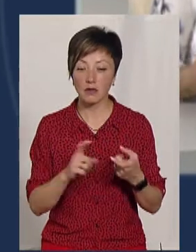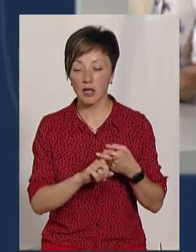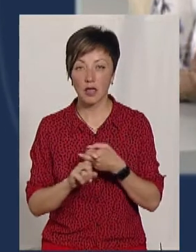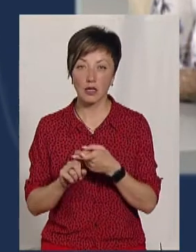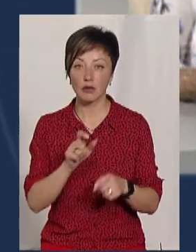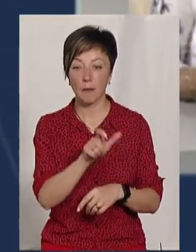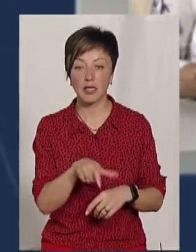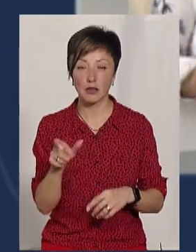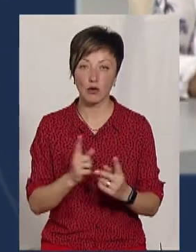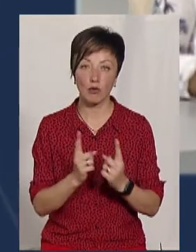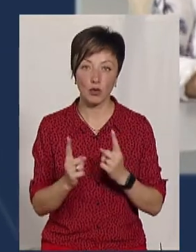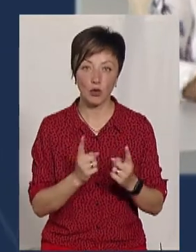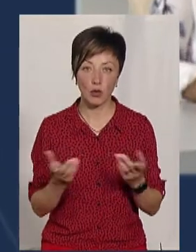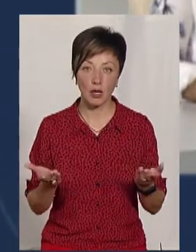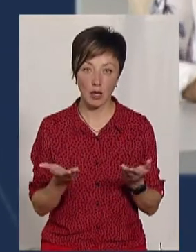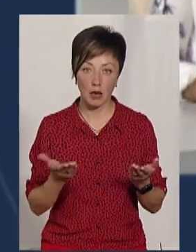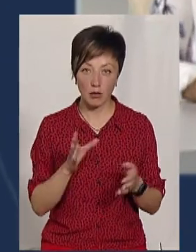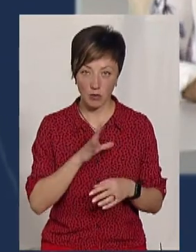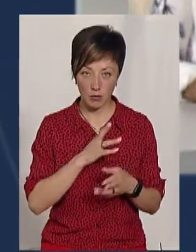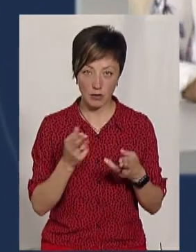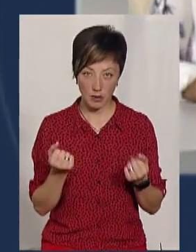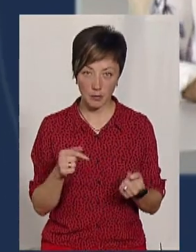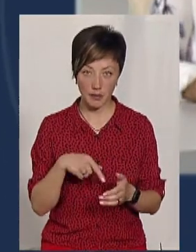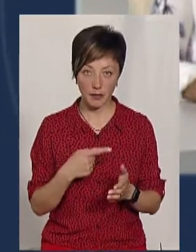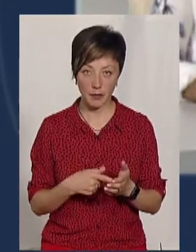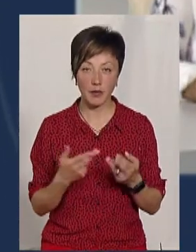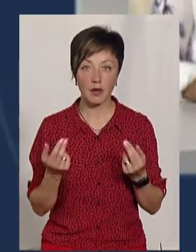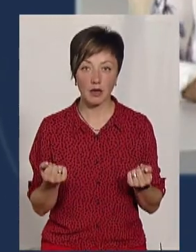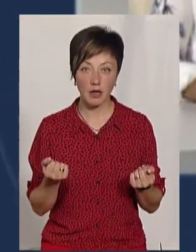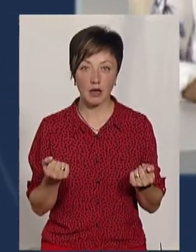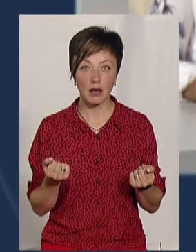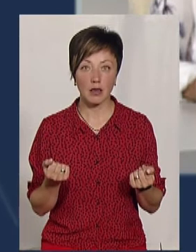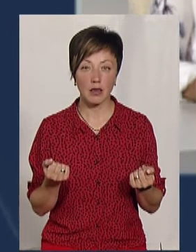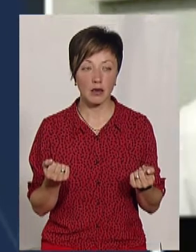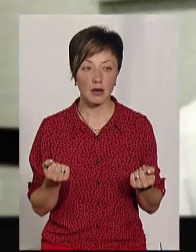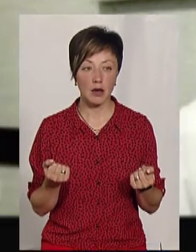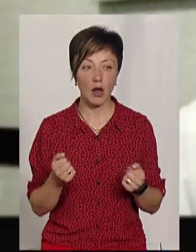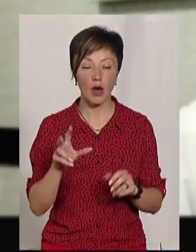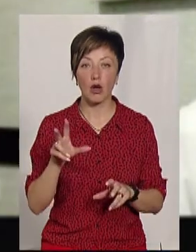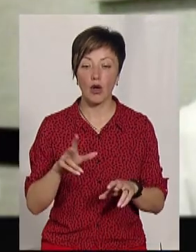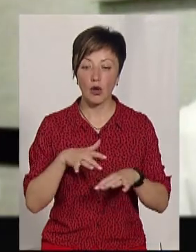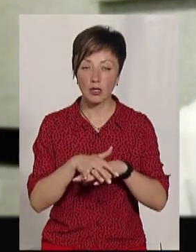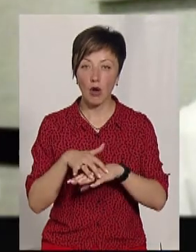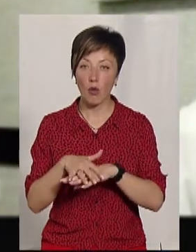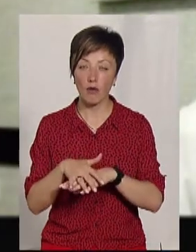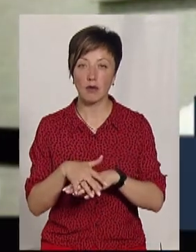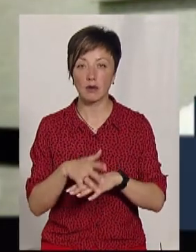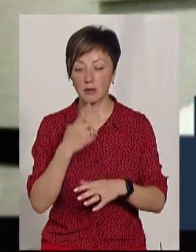того пасажиропотоку, який спостерігається, так? Так, ми розраховували, виходячи